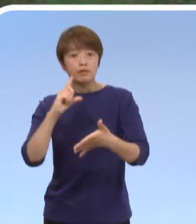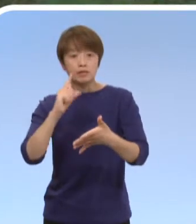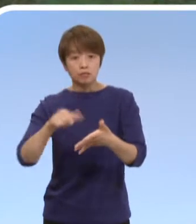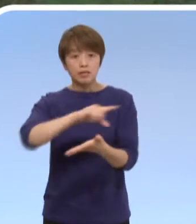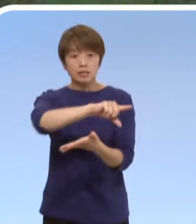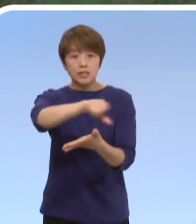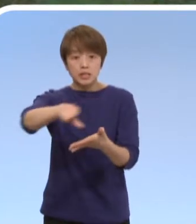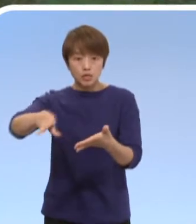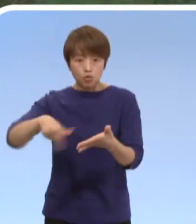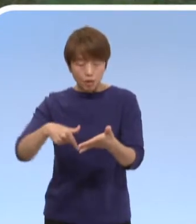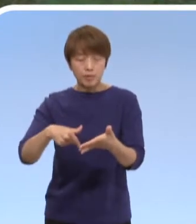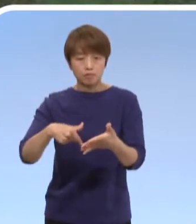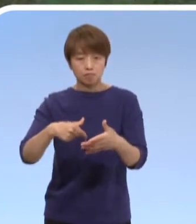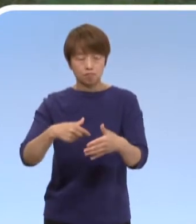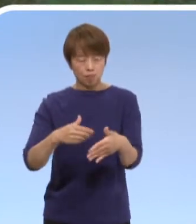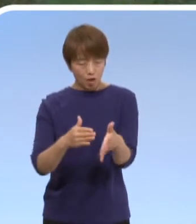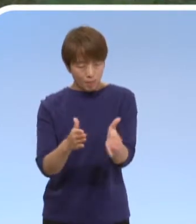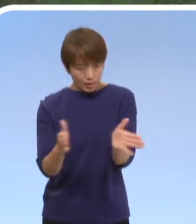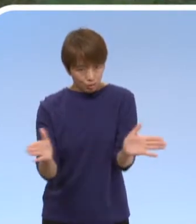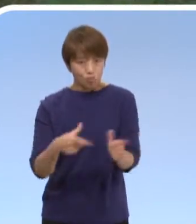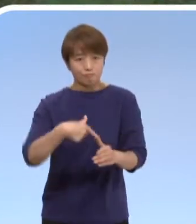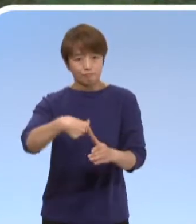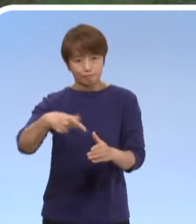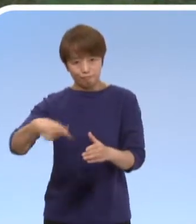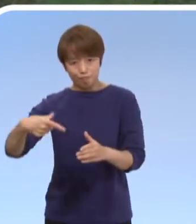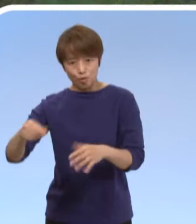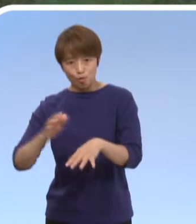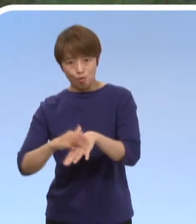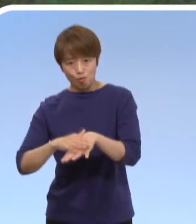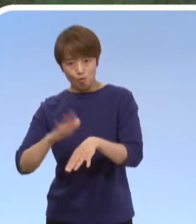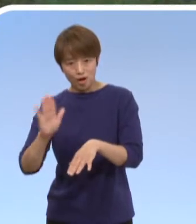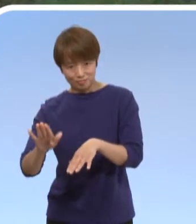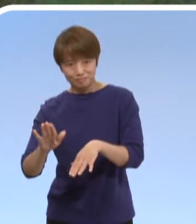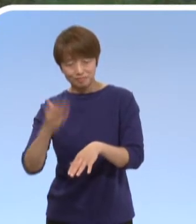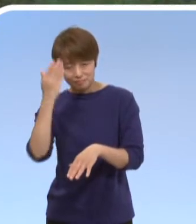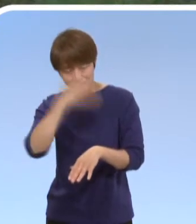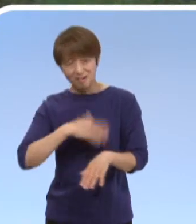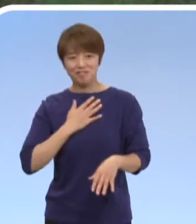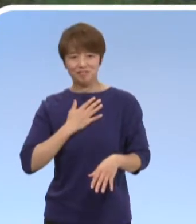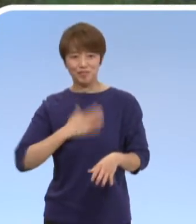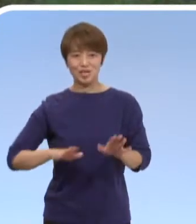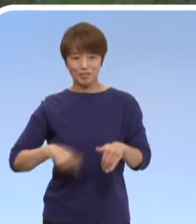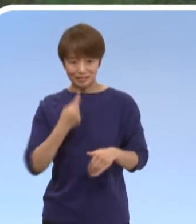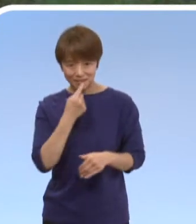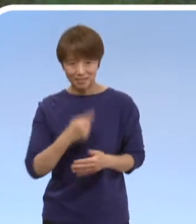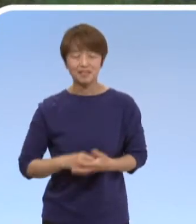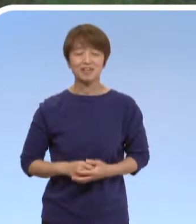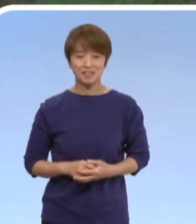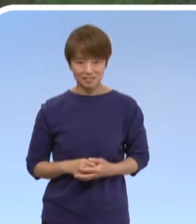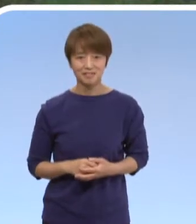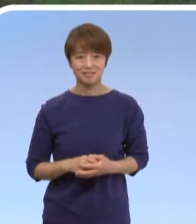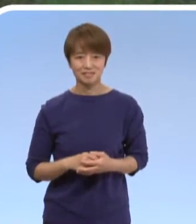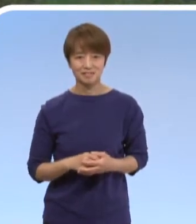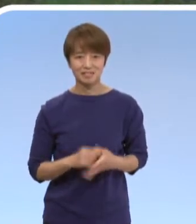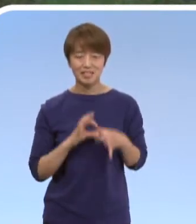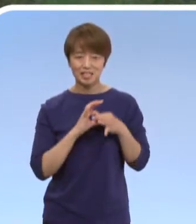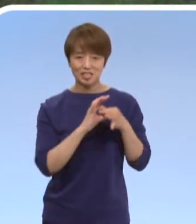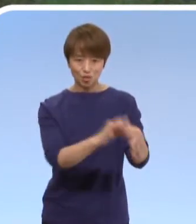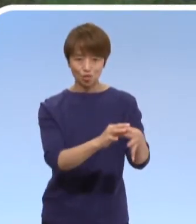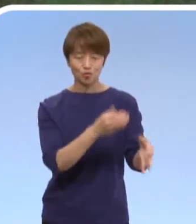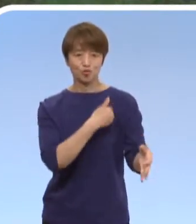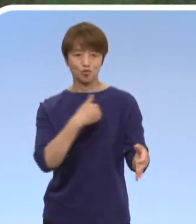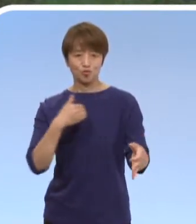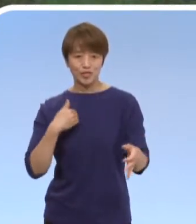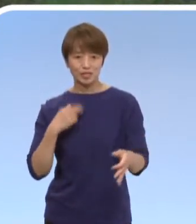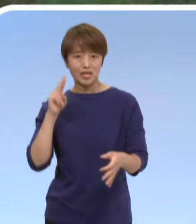けではなくて地域のために幅広く利用されているということがすごくよく分かりました。